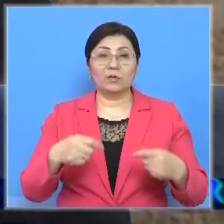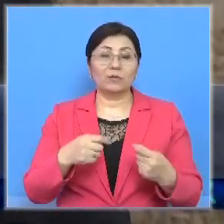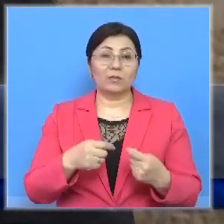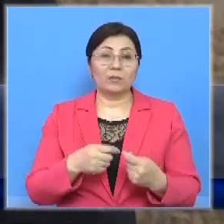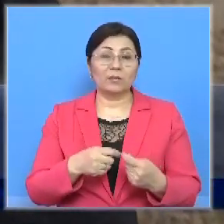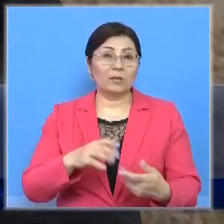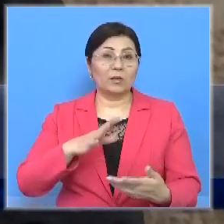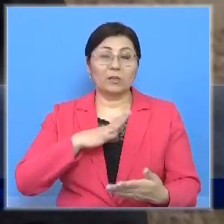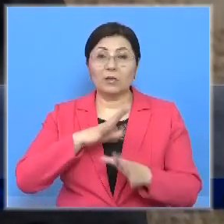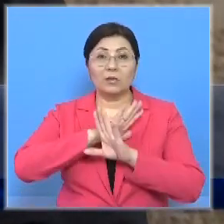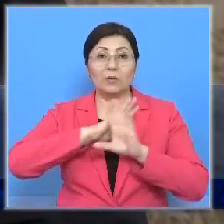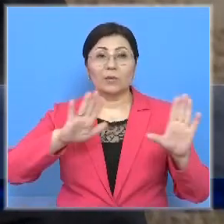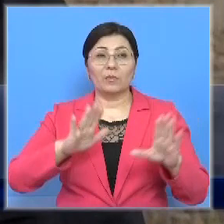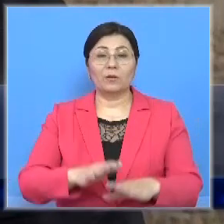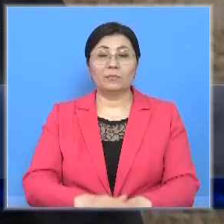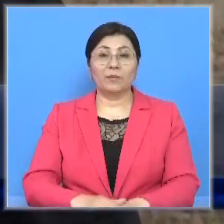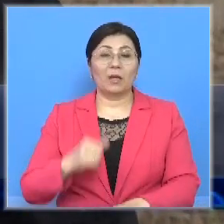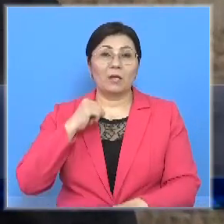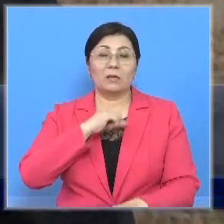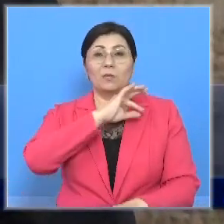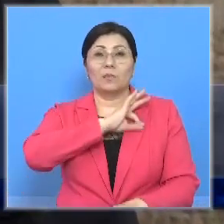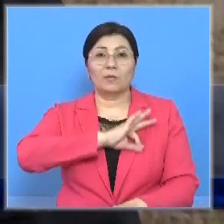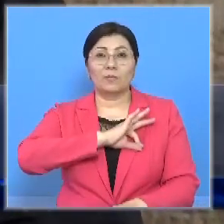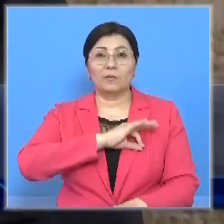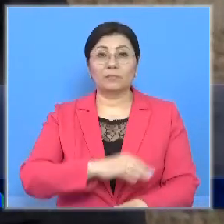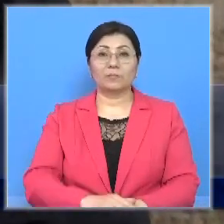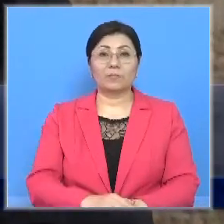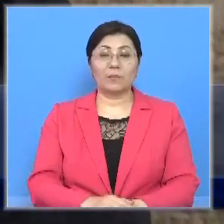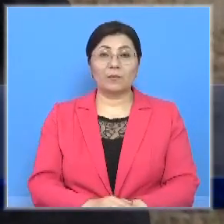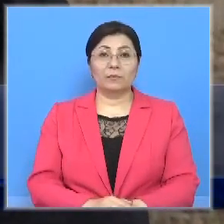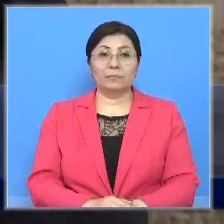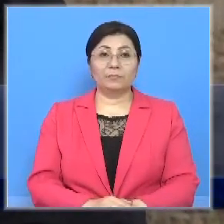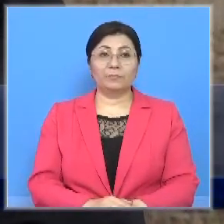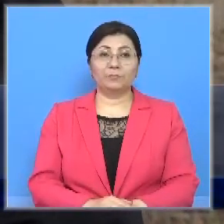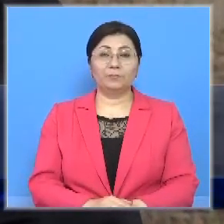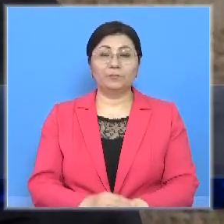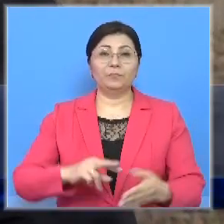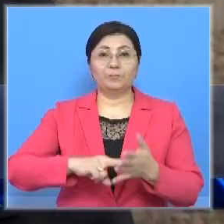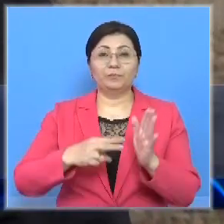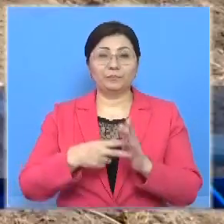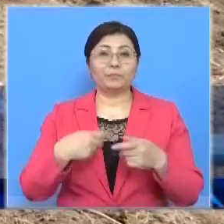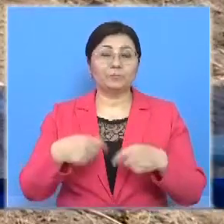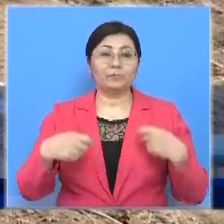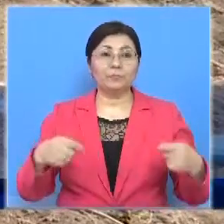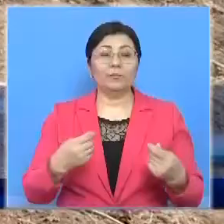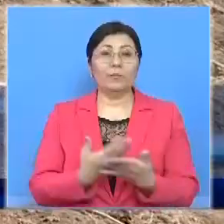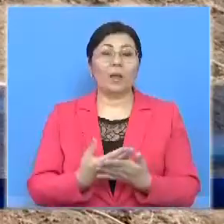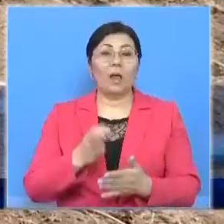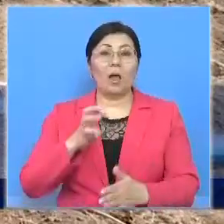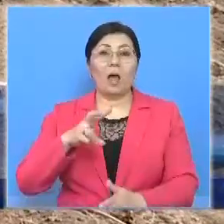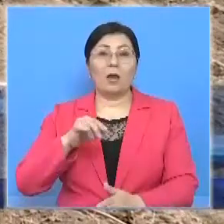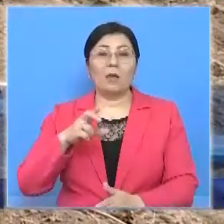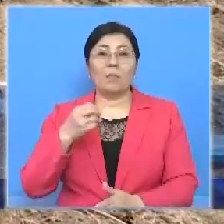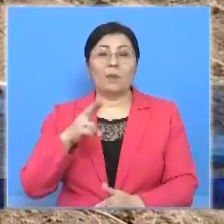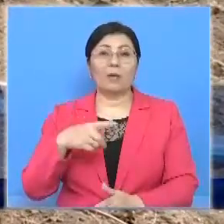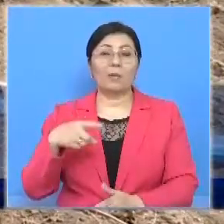өзіміздің сол қысқа азығымызды жинау. Бұл енді сол ойда бар, сол жоспар сатуға. Ал Әділбек